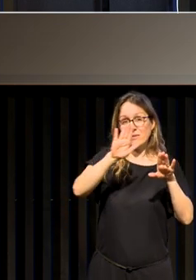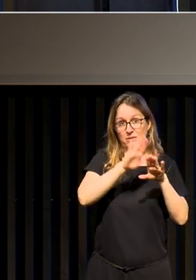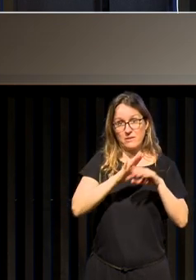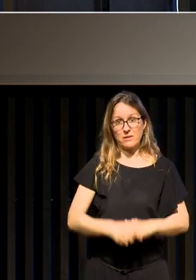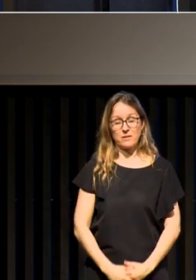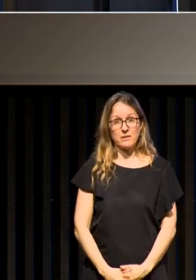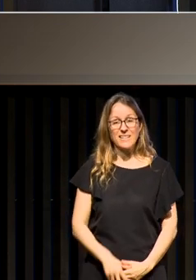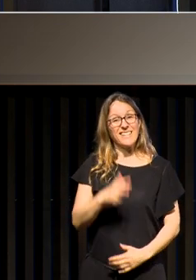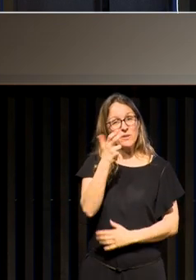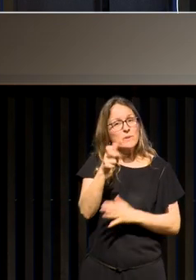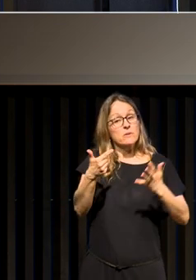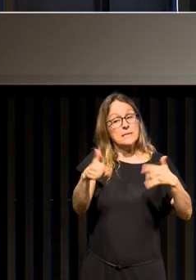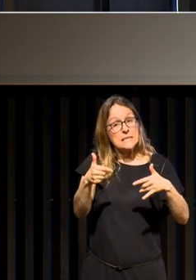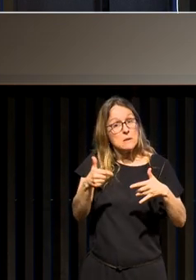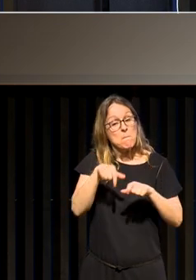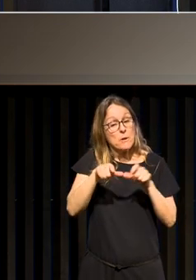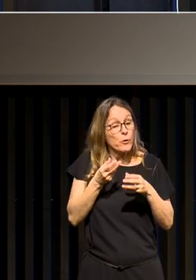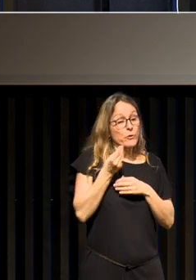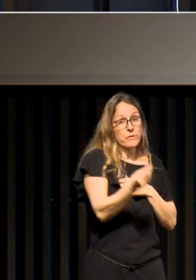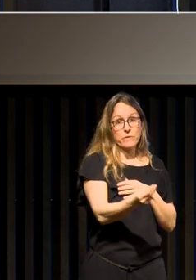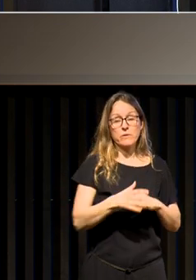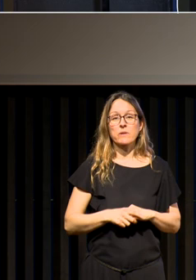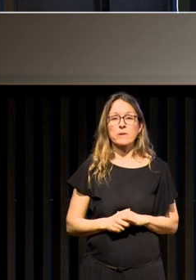français. 317 donneurs.